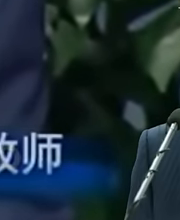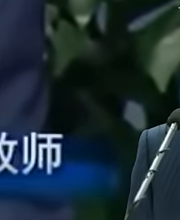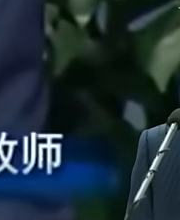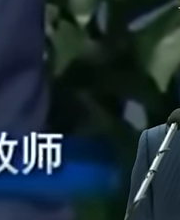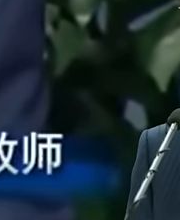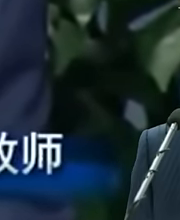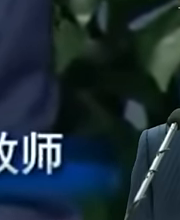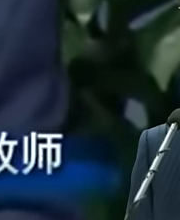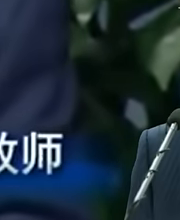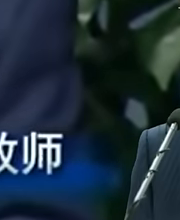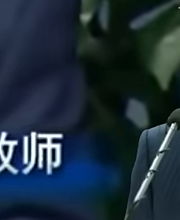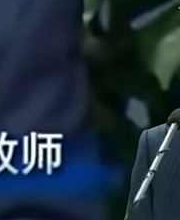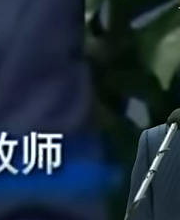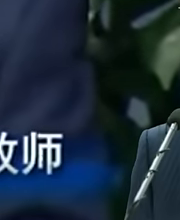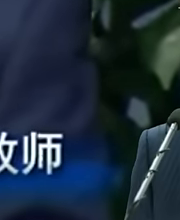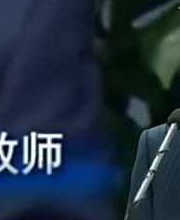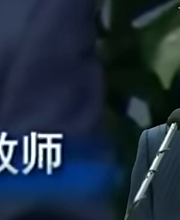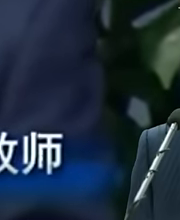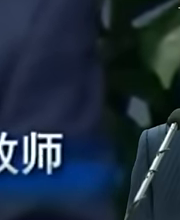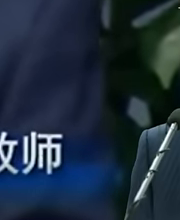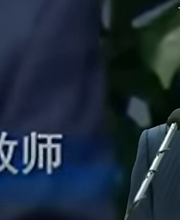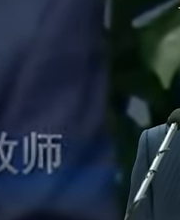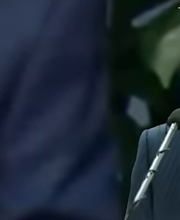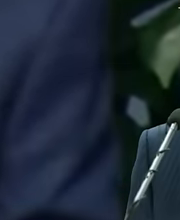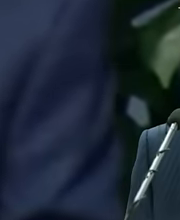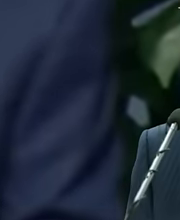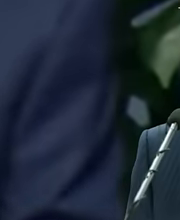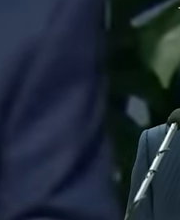기다렸더니 오늘 왜 안 나오노?